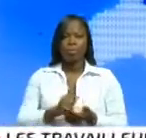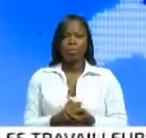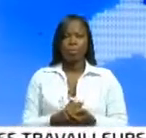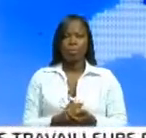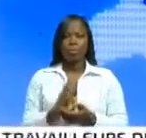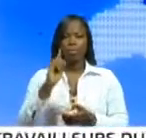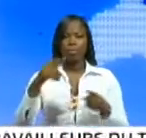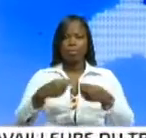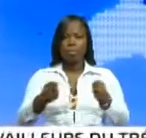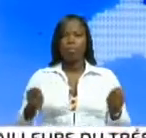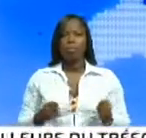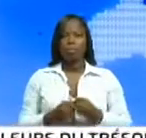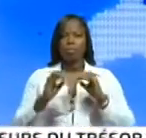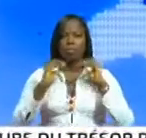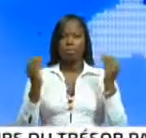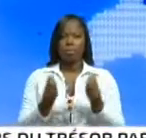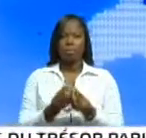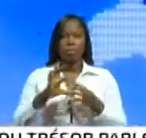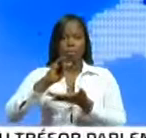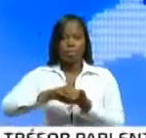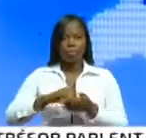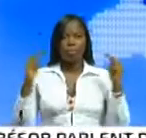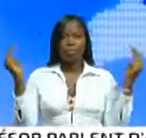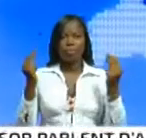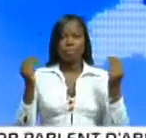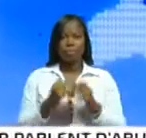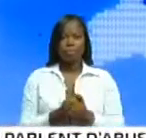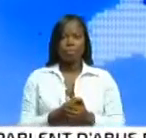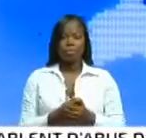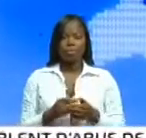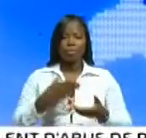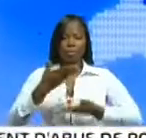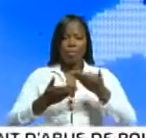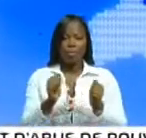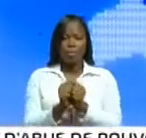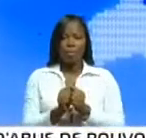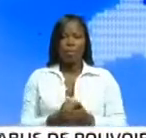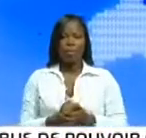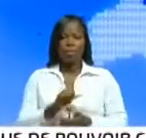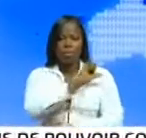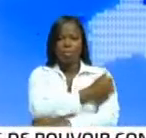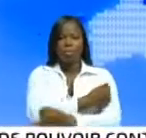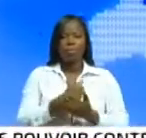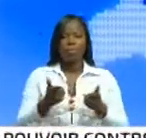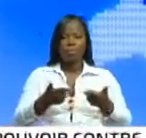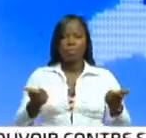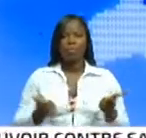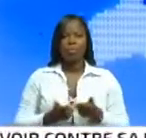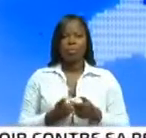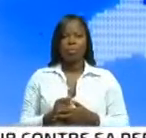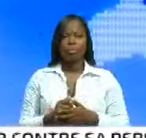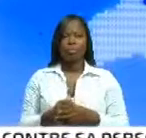trouvé un terrain d'entente pour l'organisation de cette manifestation à la suite d'intenses négociations conduites par les autorités locales les